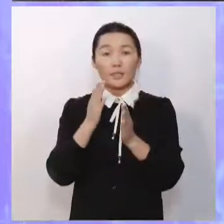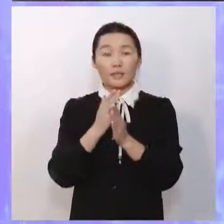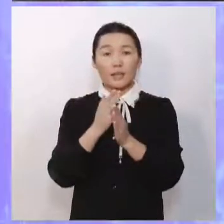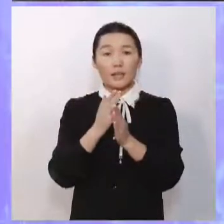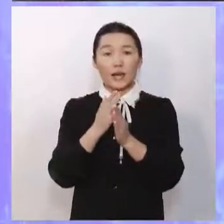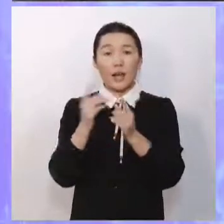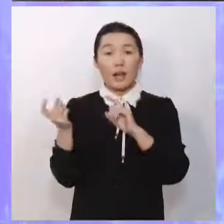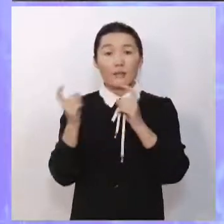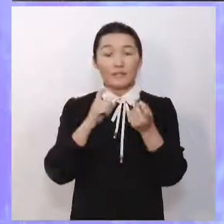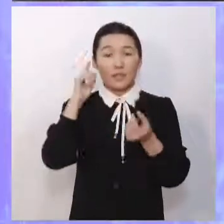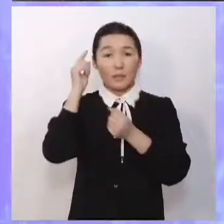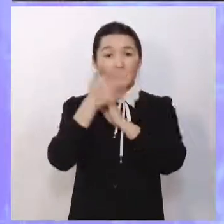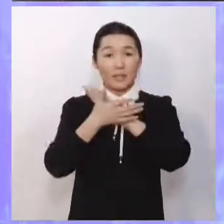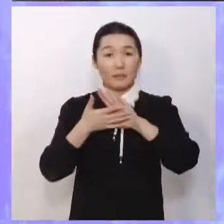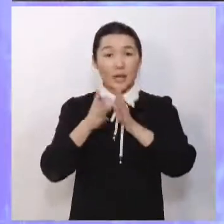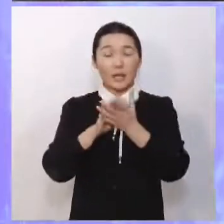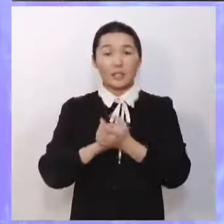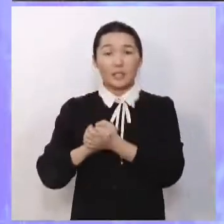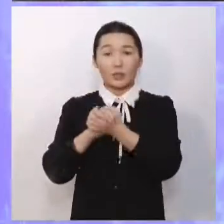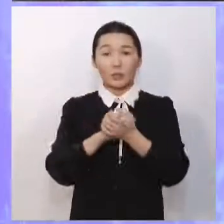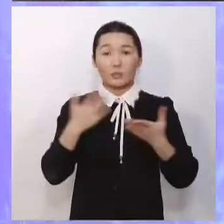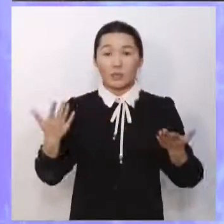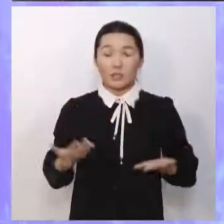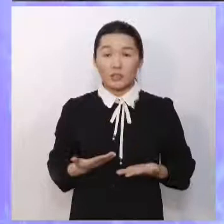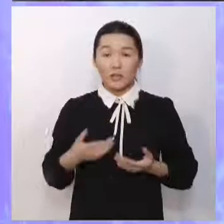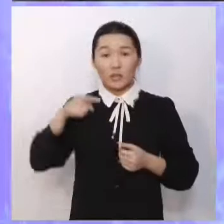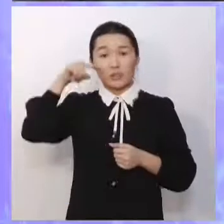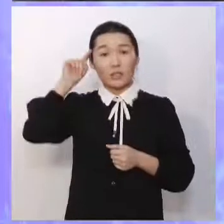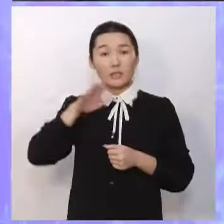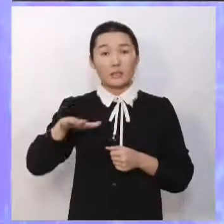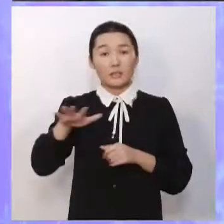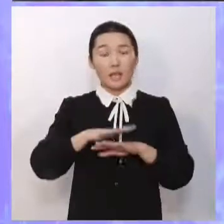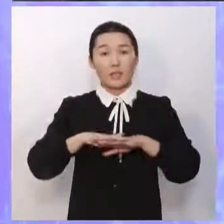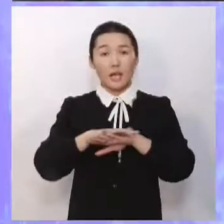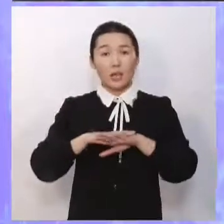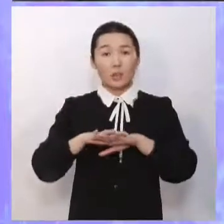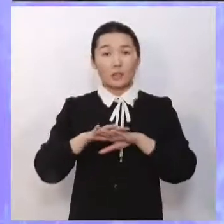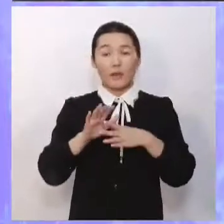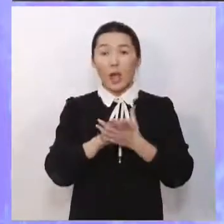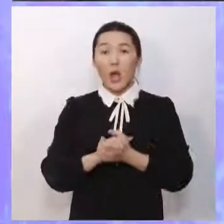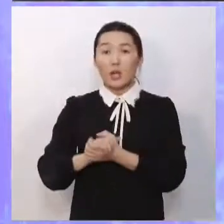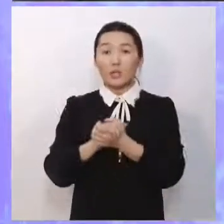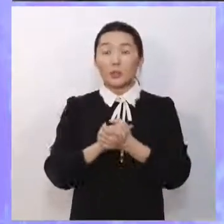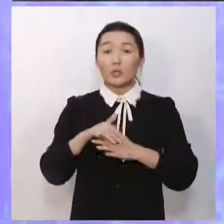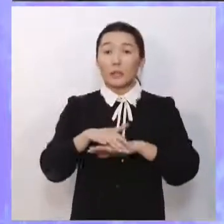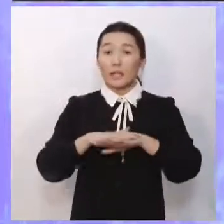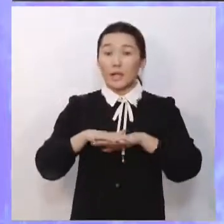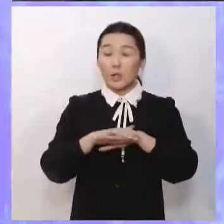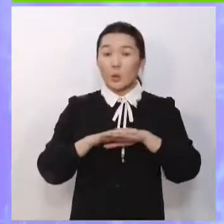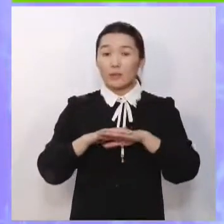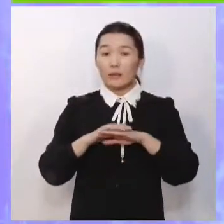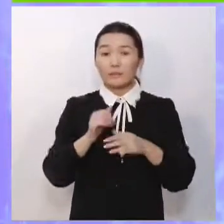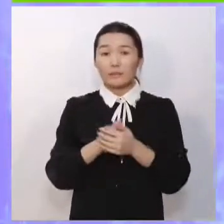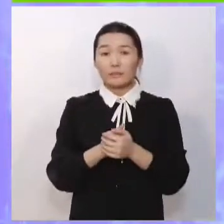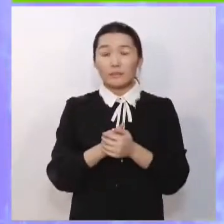взаимопонимания, дружбы, населяющих Кыргызстан народов. Дружба народов и братство